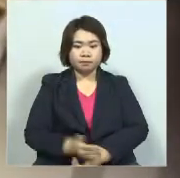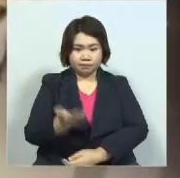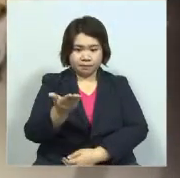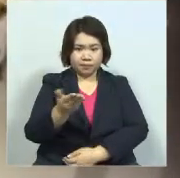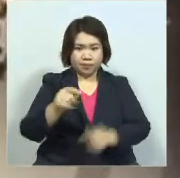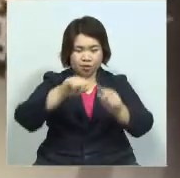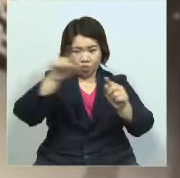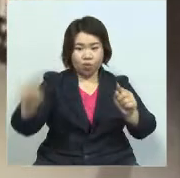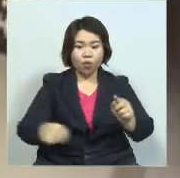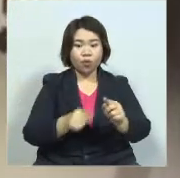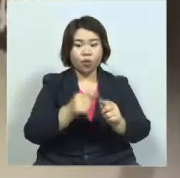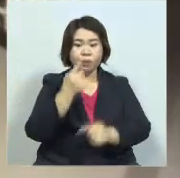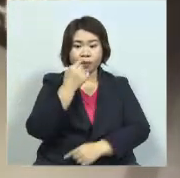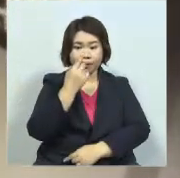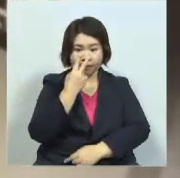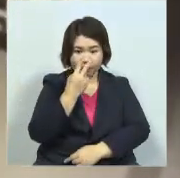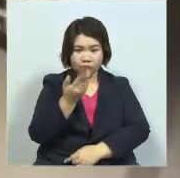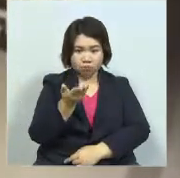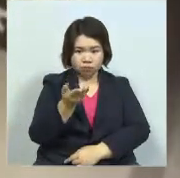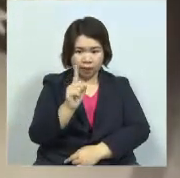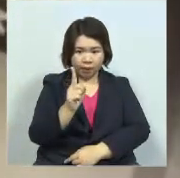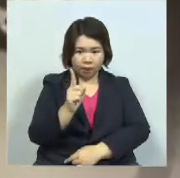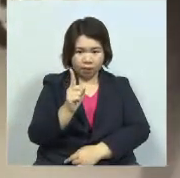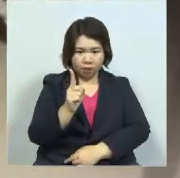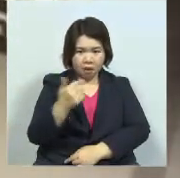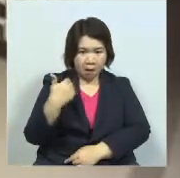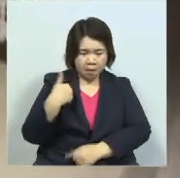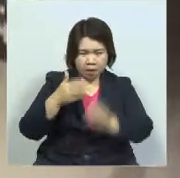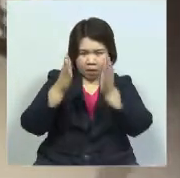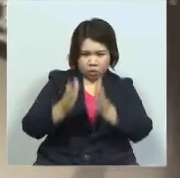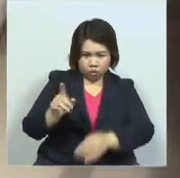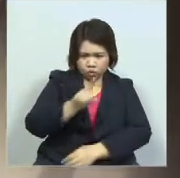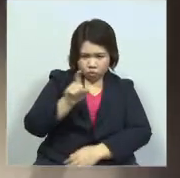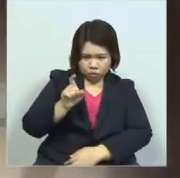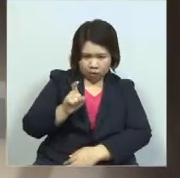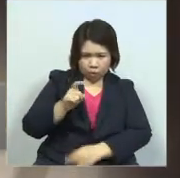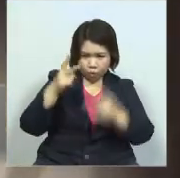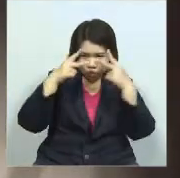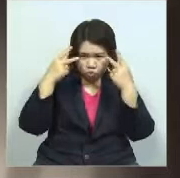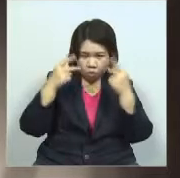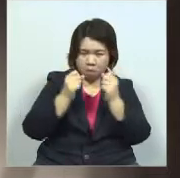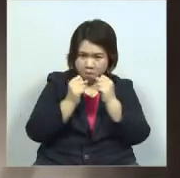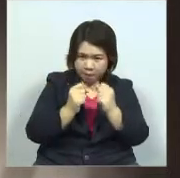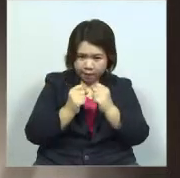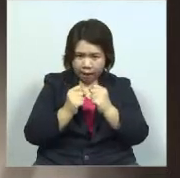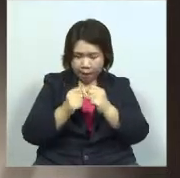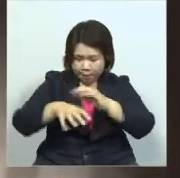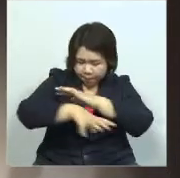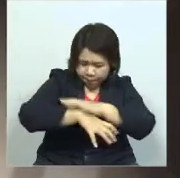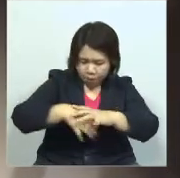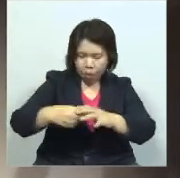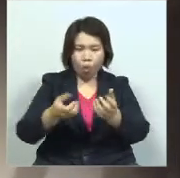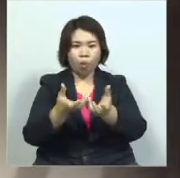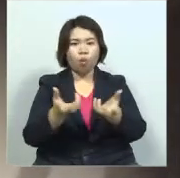นี่นะคะที่วงเนี่ยค่ะถ้าคุณผู้ชมดูดีๆจะเห็นคนผู้ต้องสงสัยที่กำลังพยายามที่จะหยิบฉว